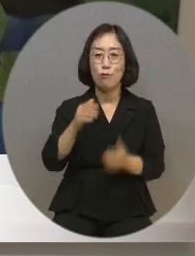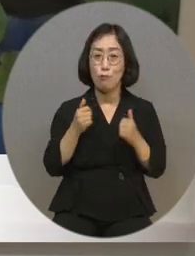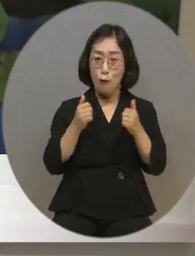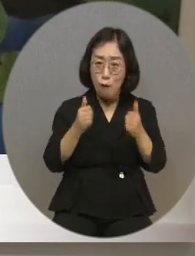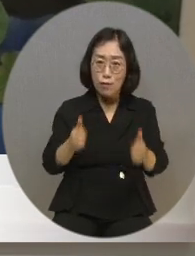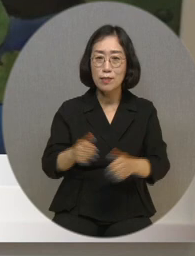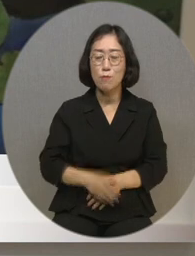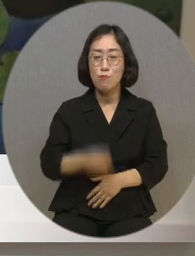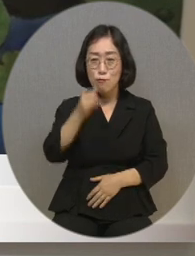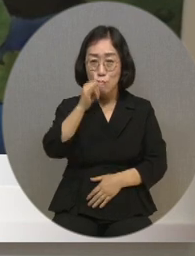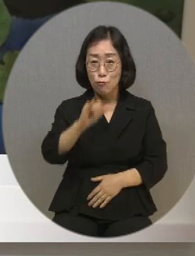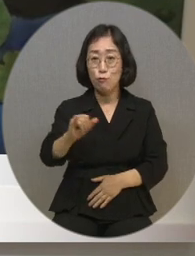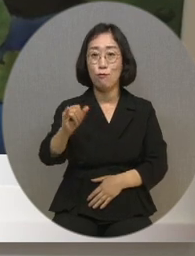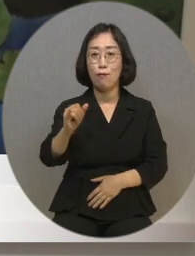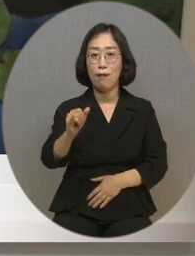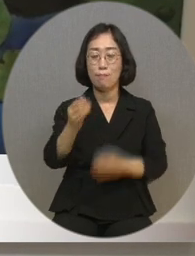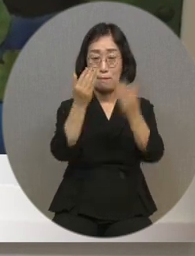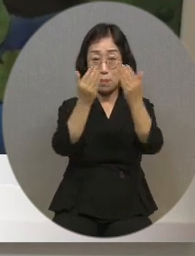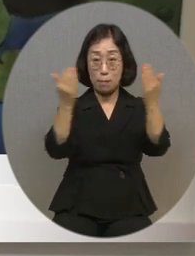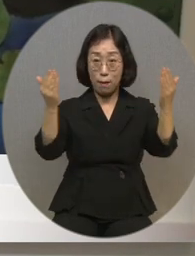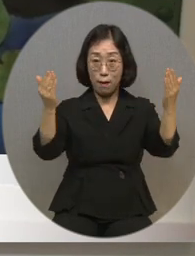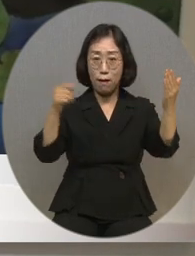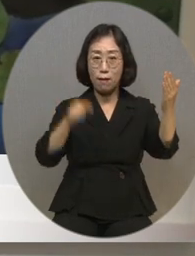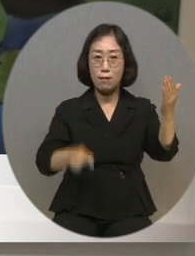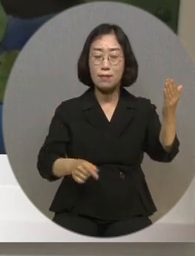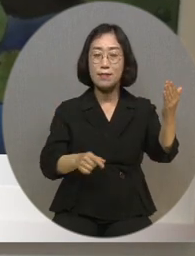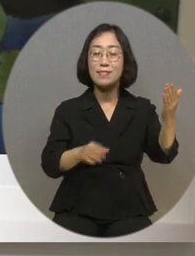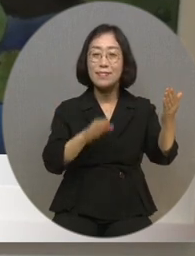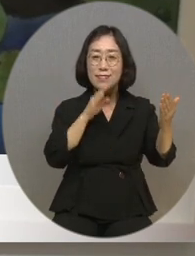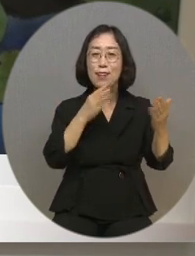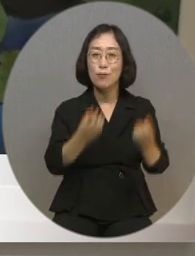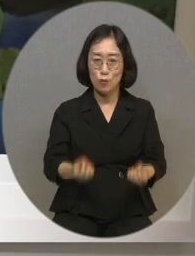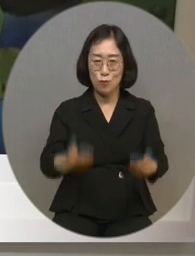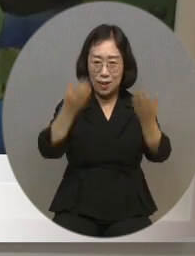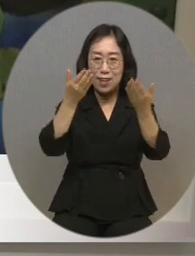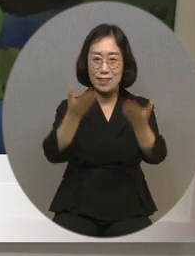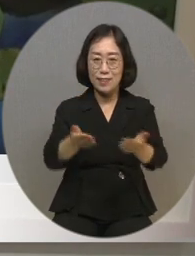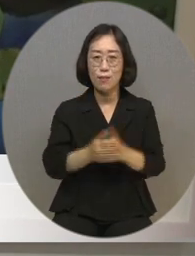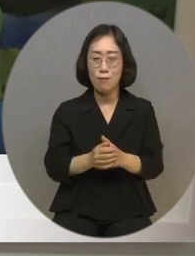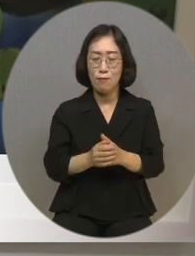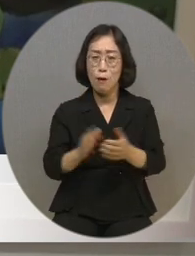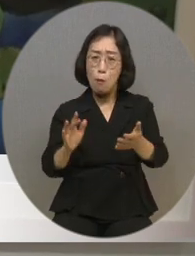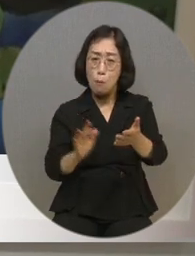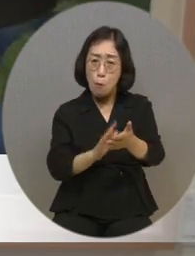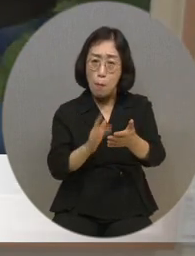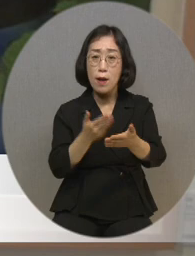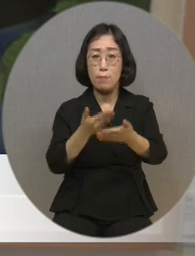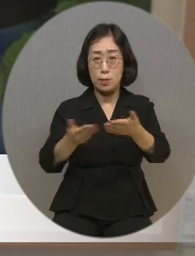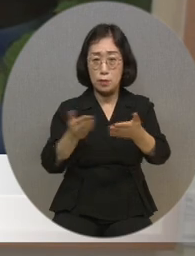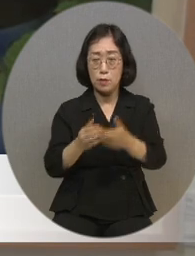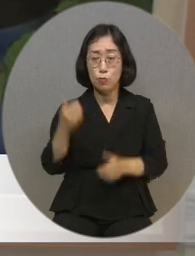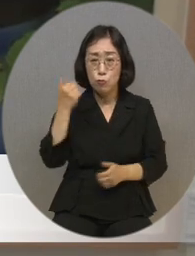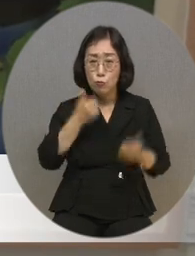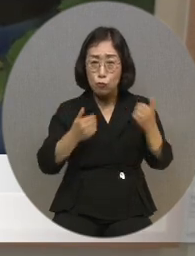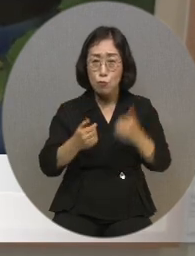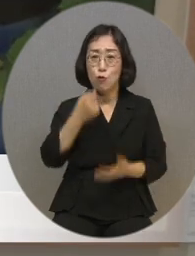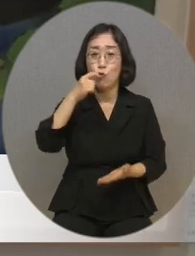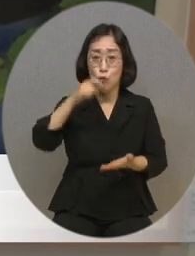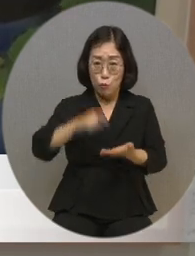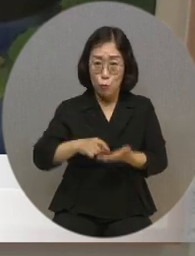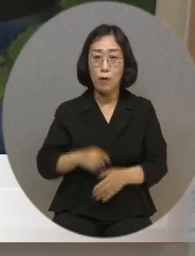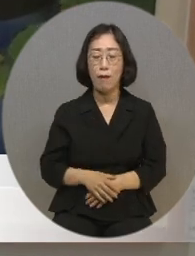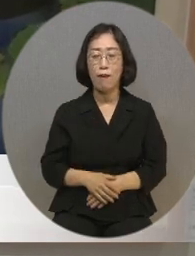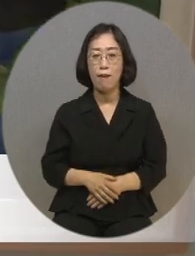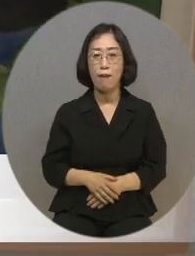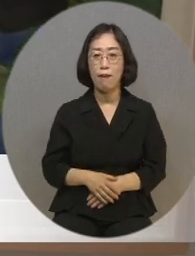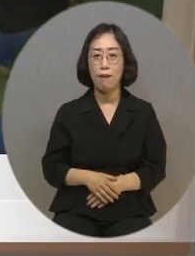그 훌륭한 미술을 열게 돼서 아주 축하를 드리고 모바일 미술이란 것은 누구나 쉽고 접근이